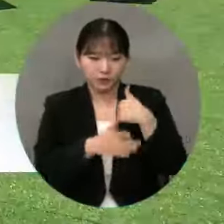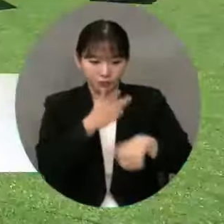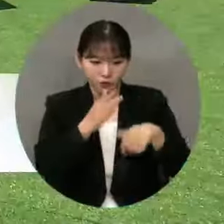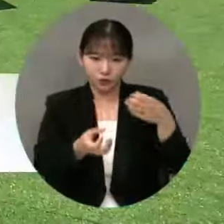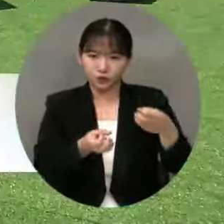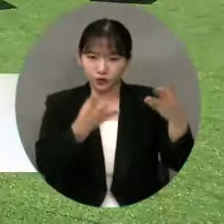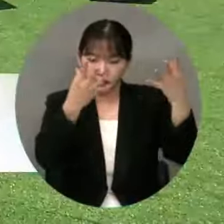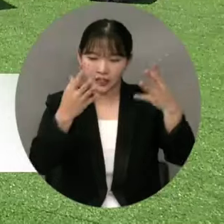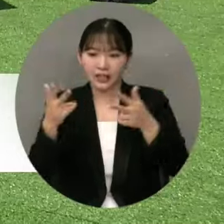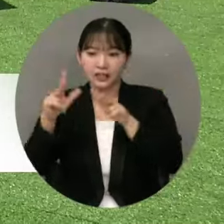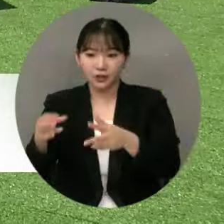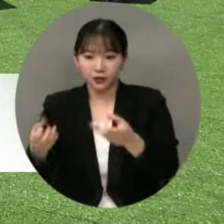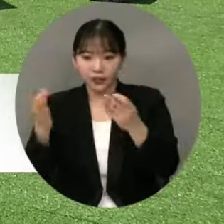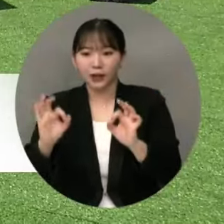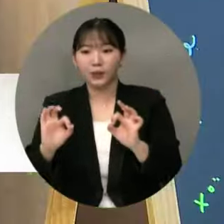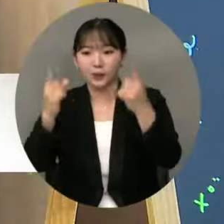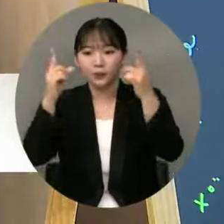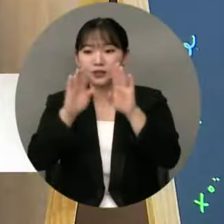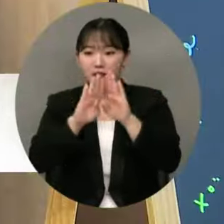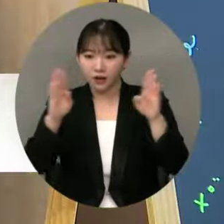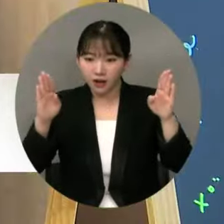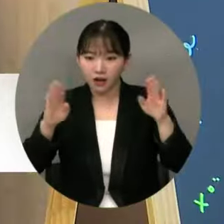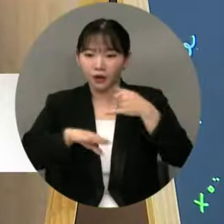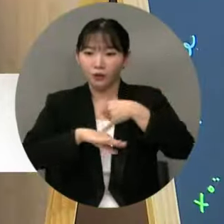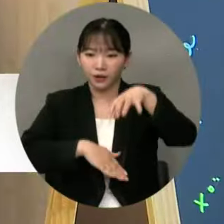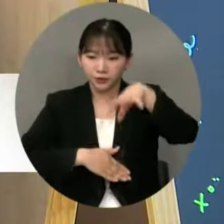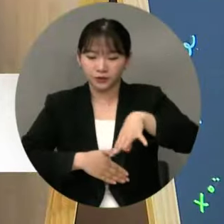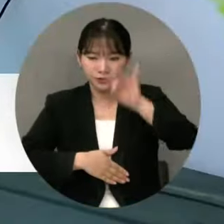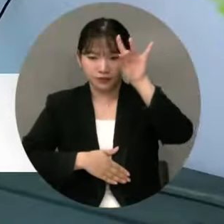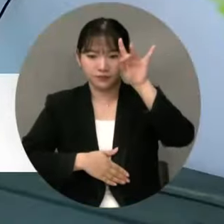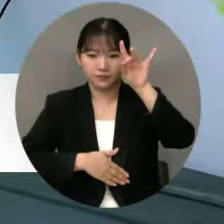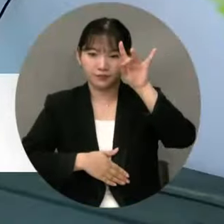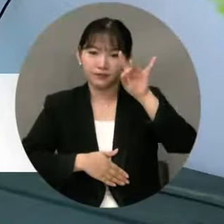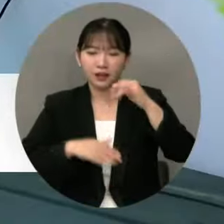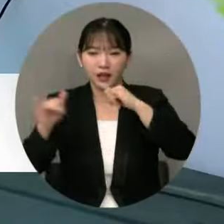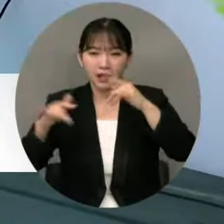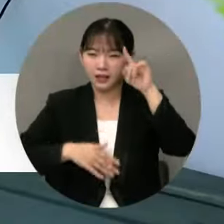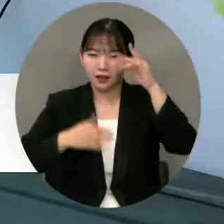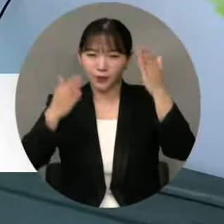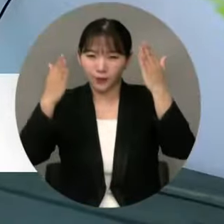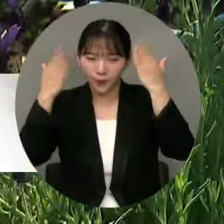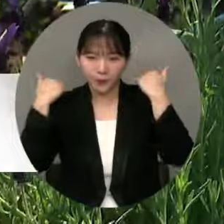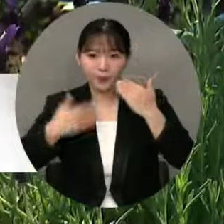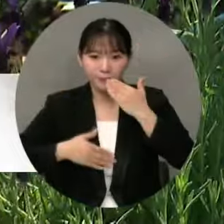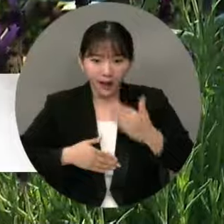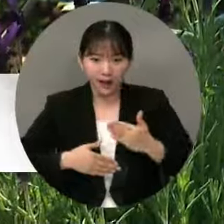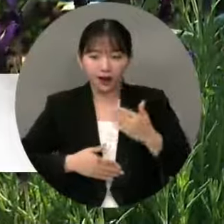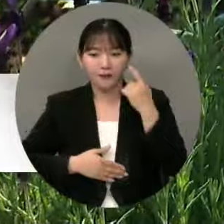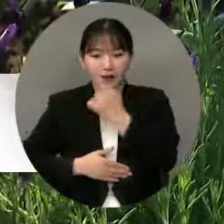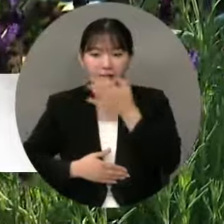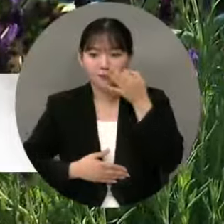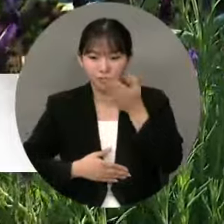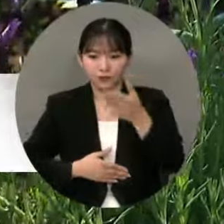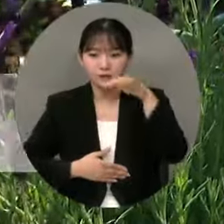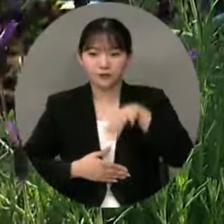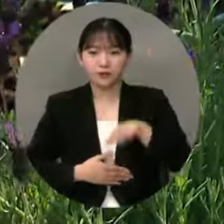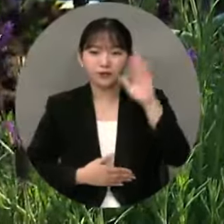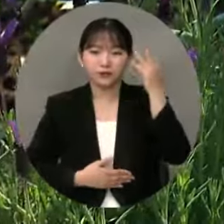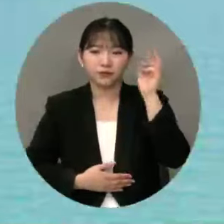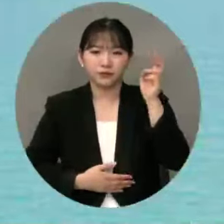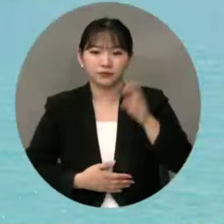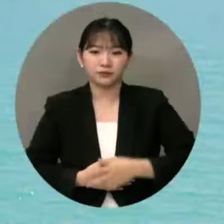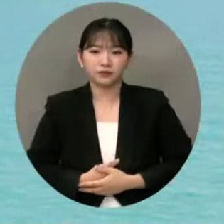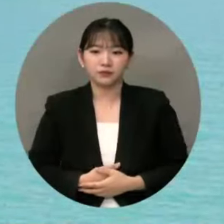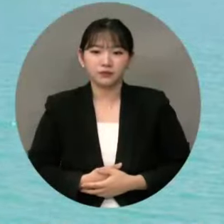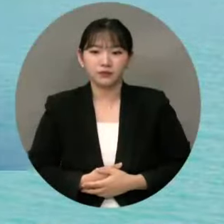페스티벌이 한곳에서 동시에 열리는 것은 완도군이 처음으로 해양 치유에 가능성을 확인하는 현장이 될 전망입니다